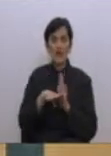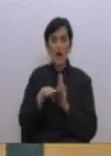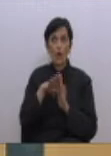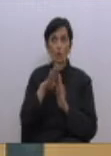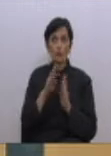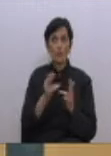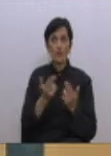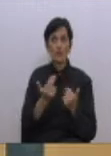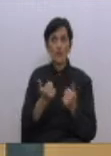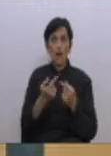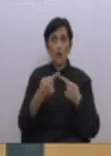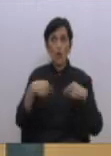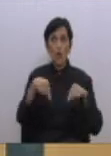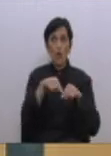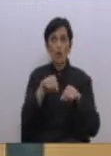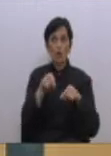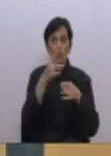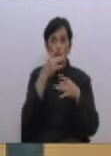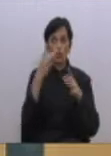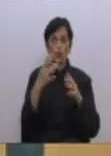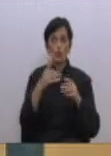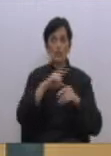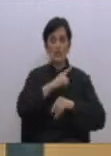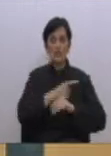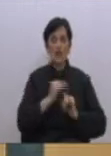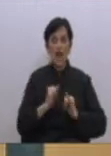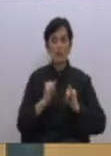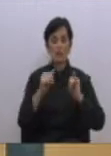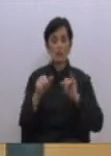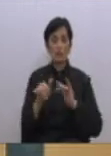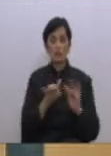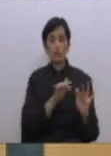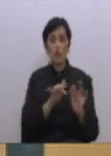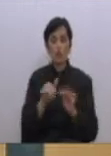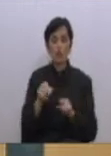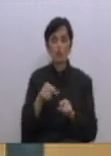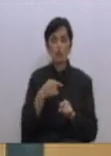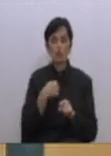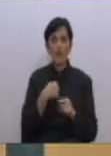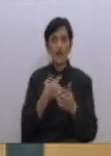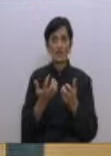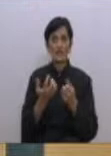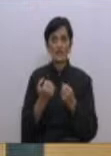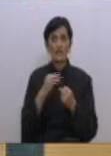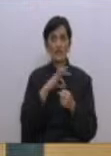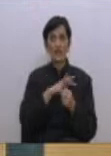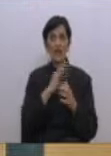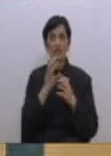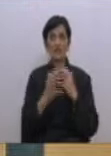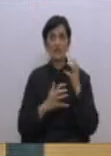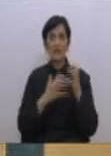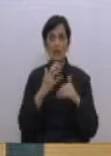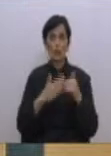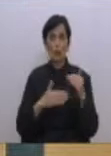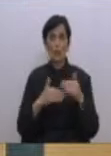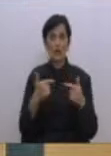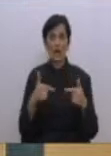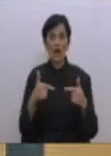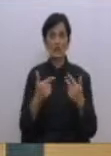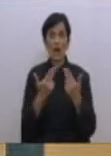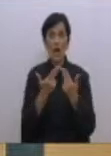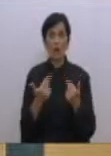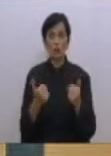გაუმჯობესებასა და ორგანიზაციული კულტურის განმტკიცებაზე ამ პროცესებში. ჩვენ ვიყენებთ საერთაშორისო პრაქტიკით